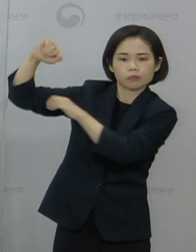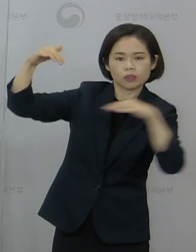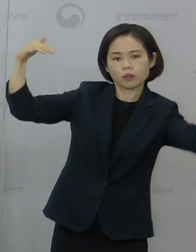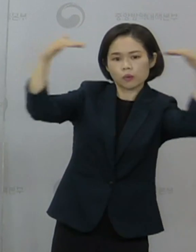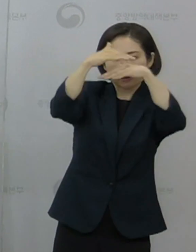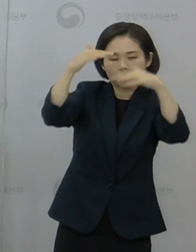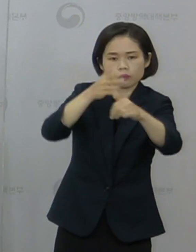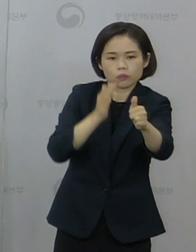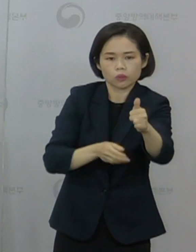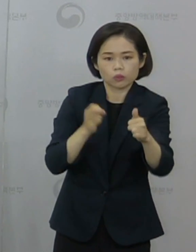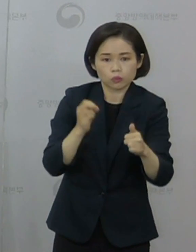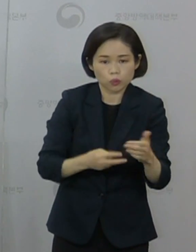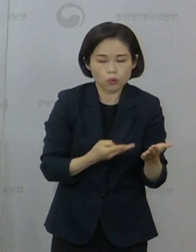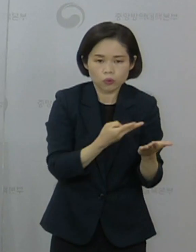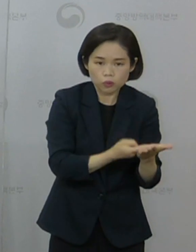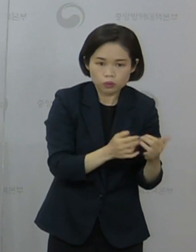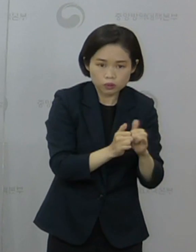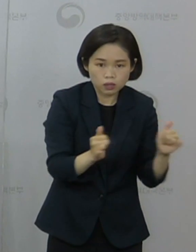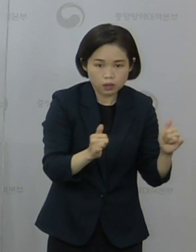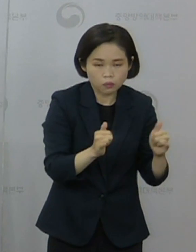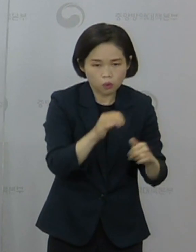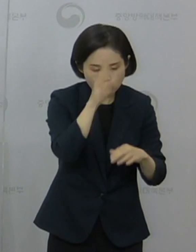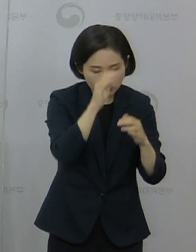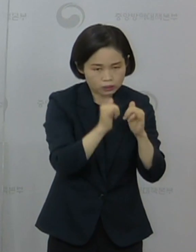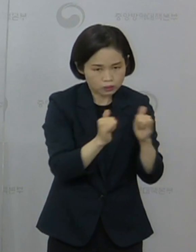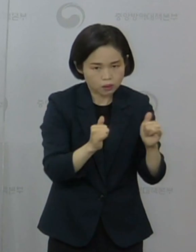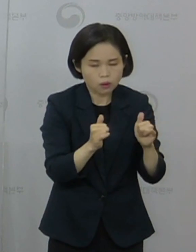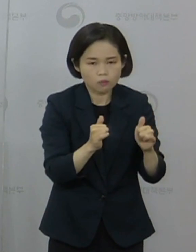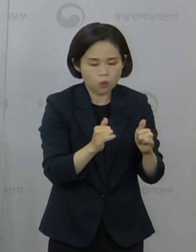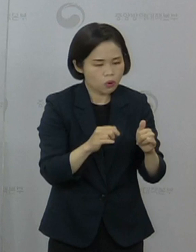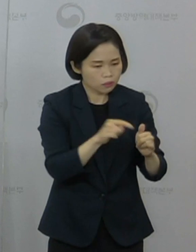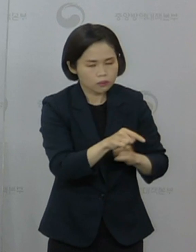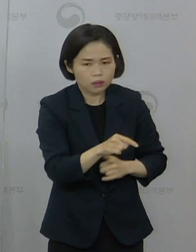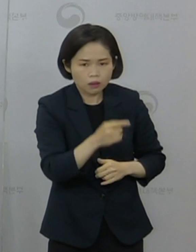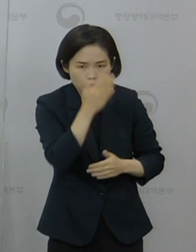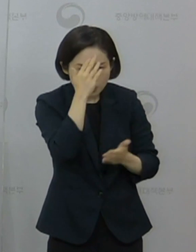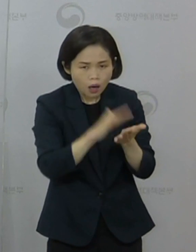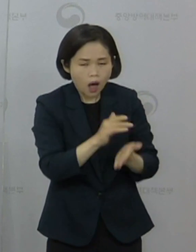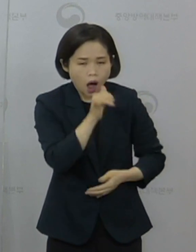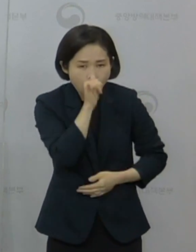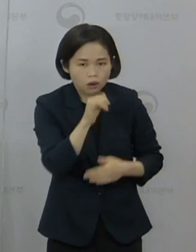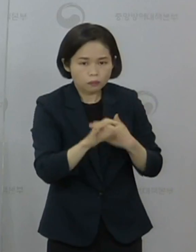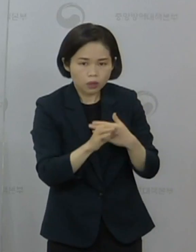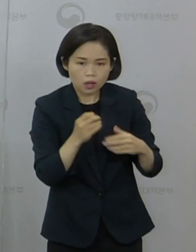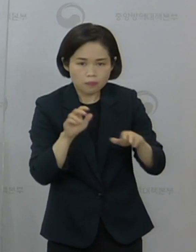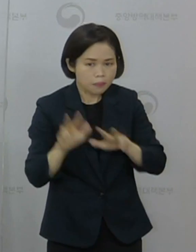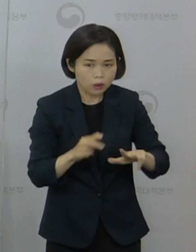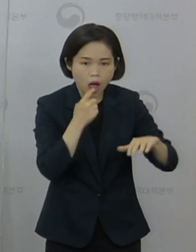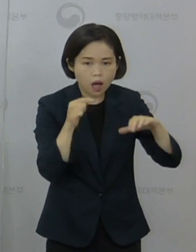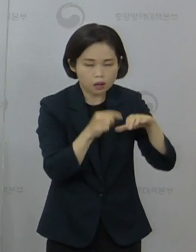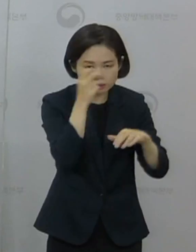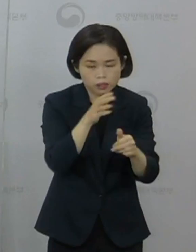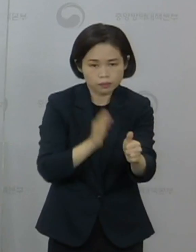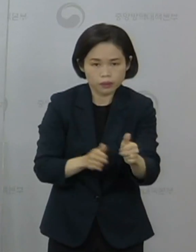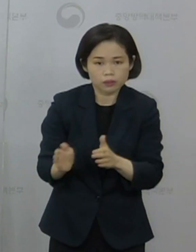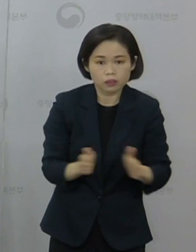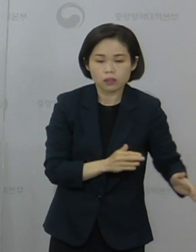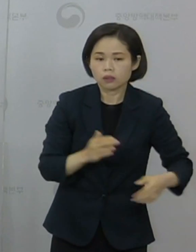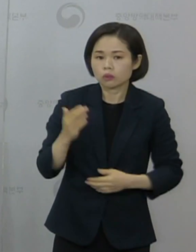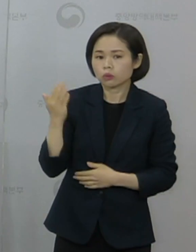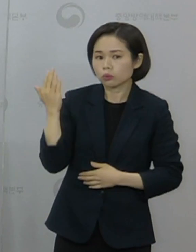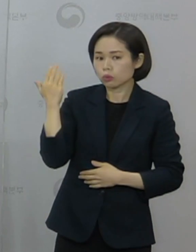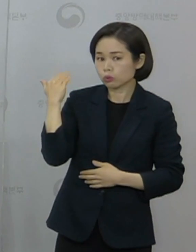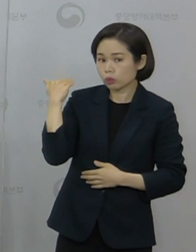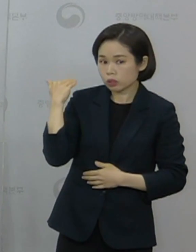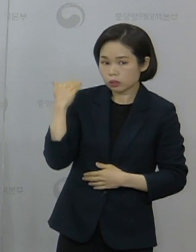환자에게 증상이 있는 경우에는 즉시 검사를 받아 주실 것을 요청 해 드립니다 또한 이런 유증 상자 뿐만이 아니라 최근에 g 역가